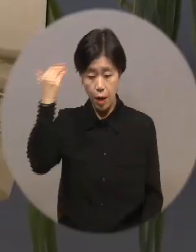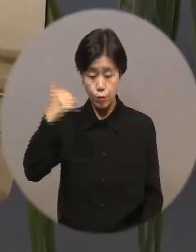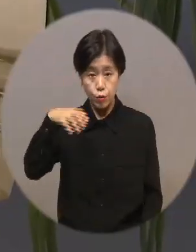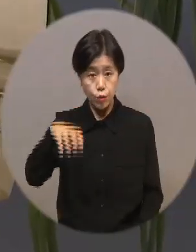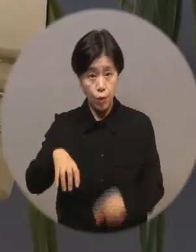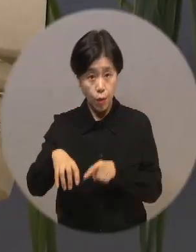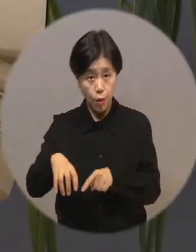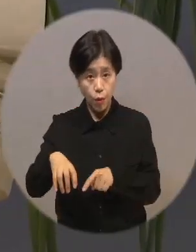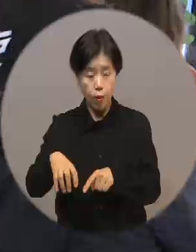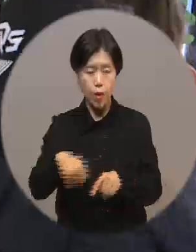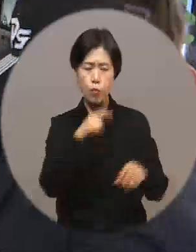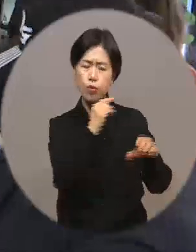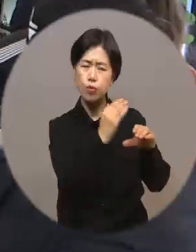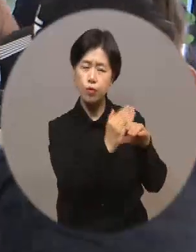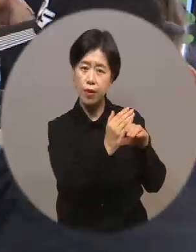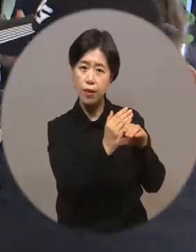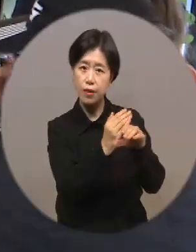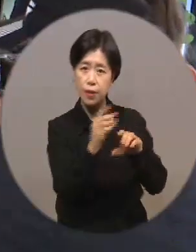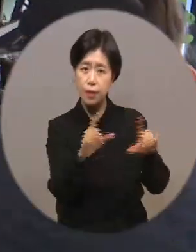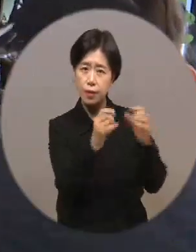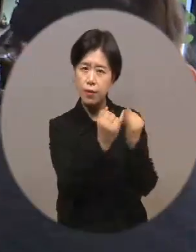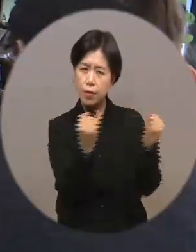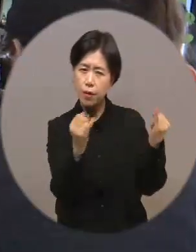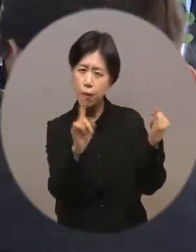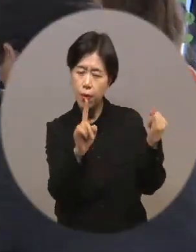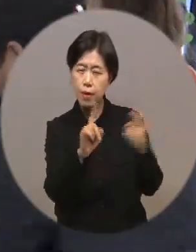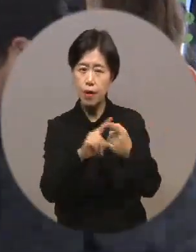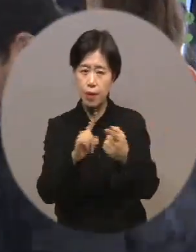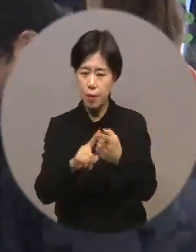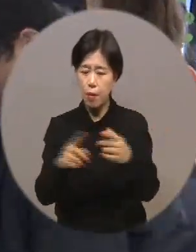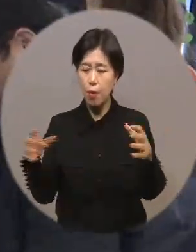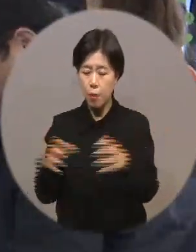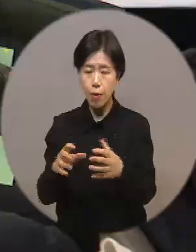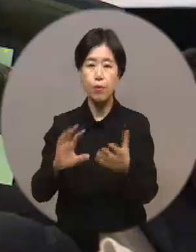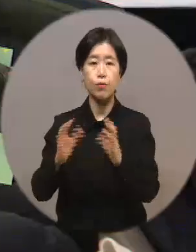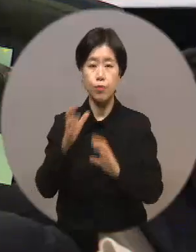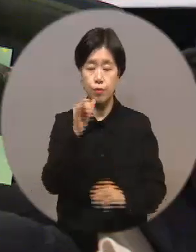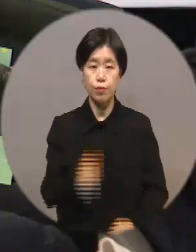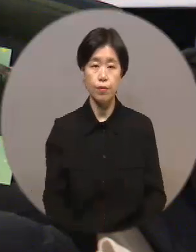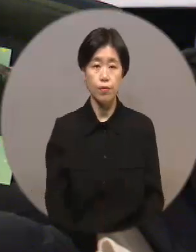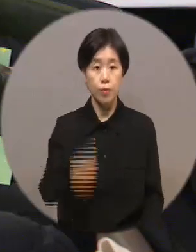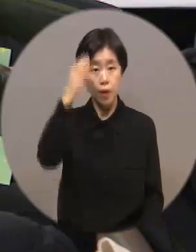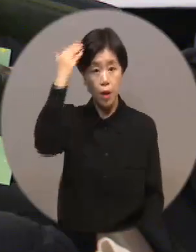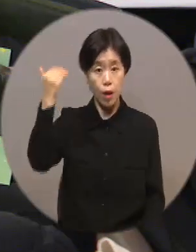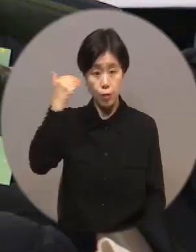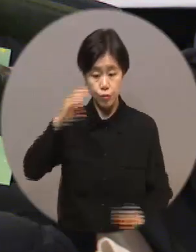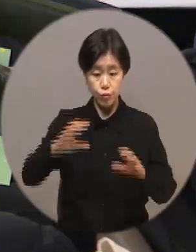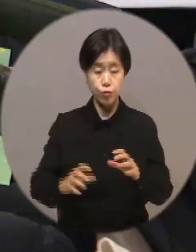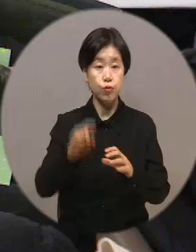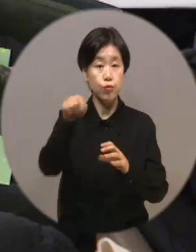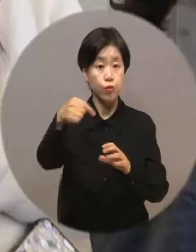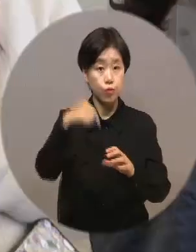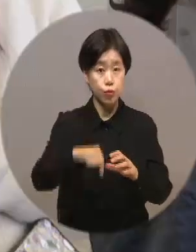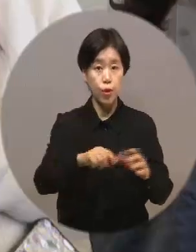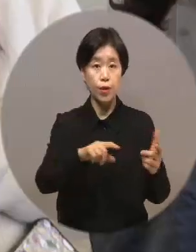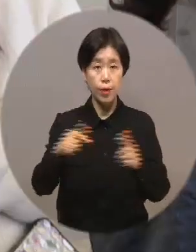이야기. 남북여담 토크 콘서트입니다. 국내외